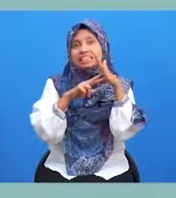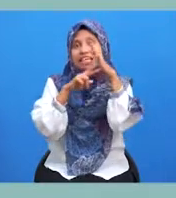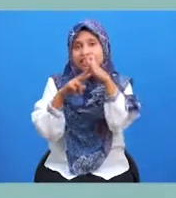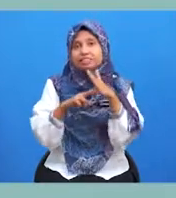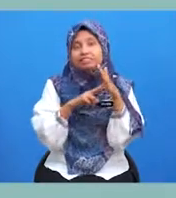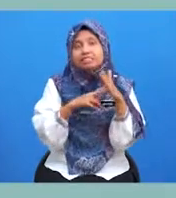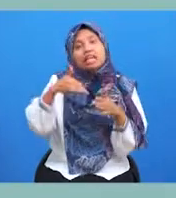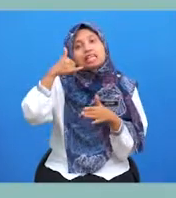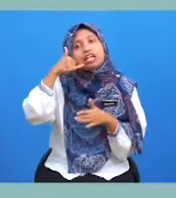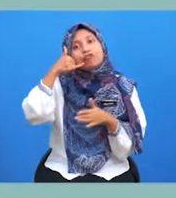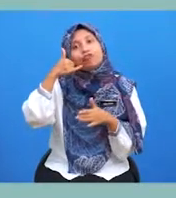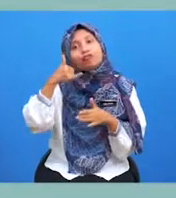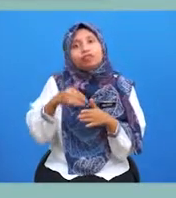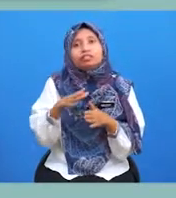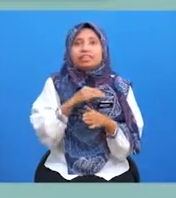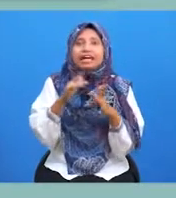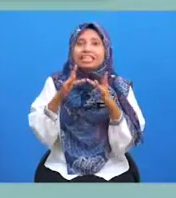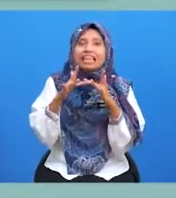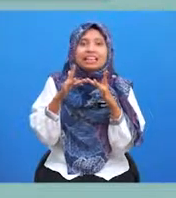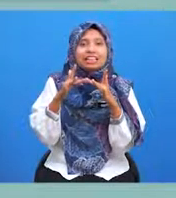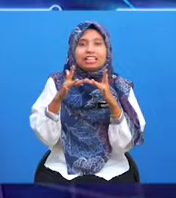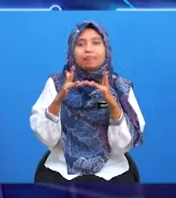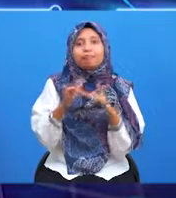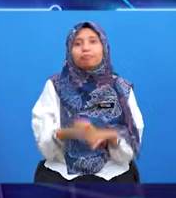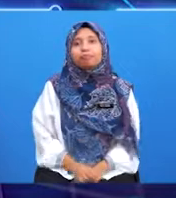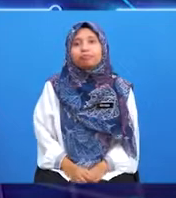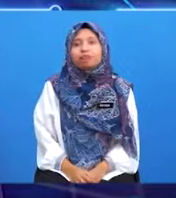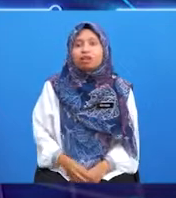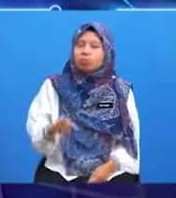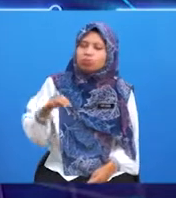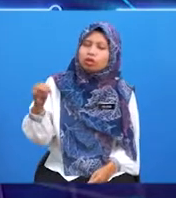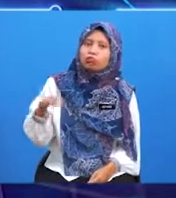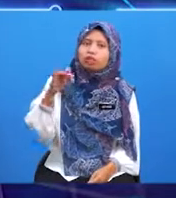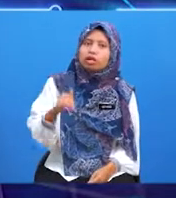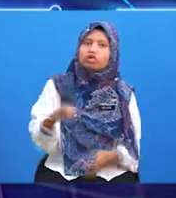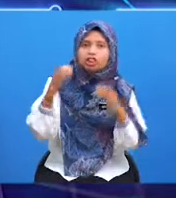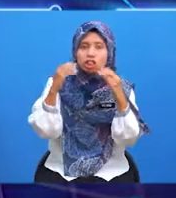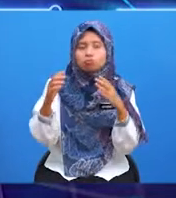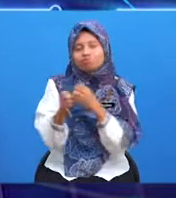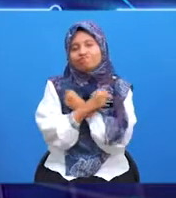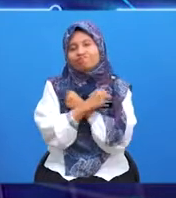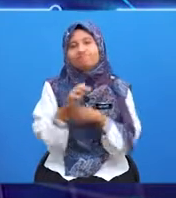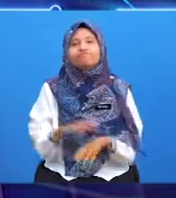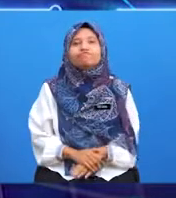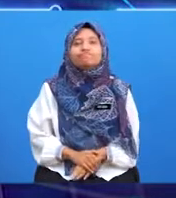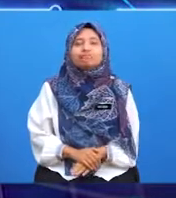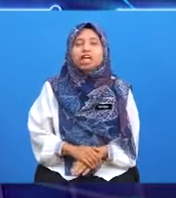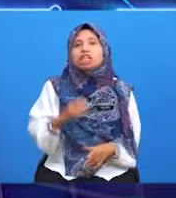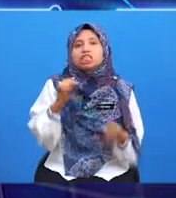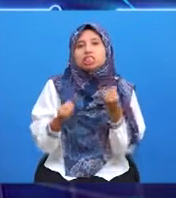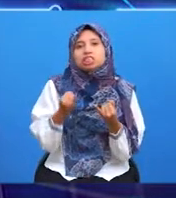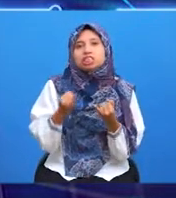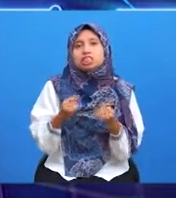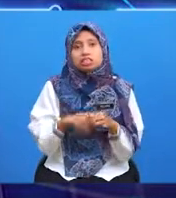telefon bimbit dan internet. Murid-murid yang cikgu kasihi sekalian, jika